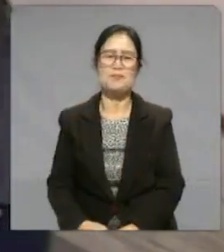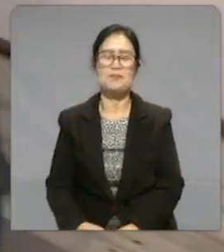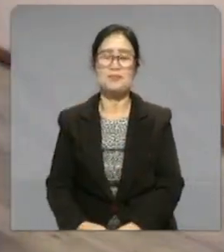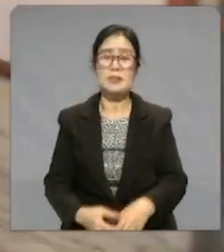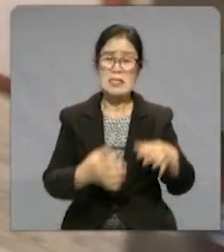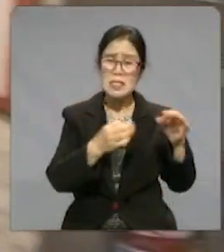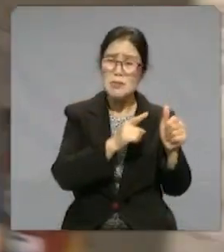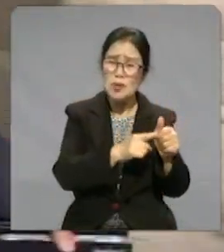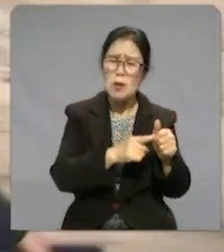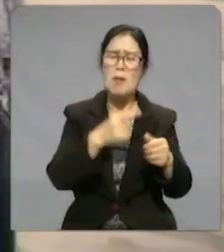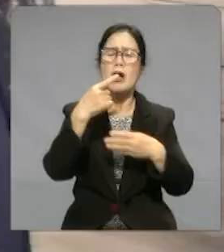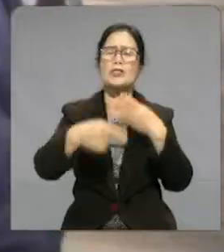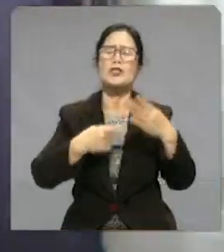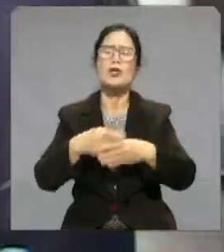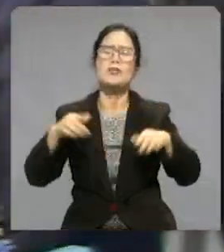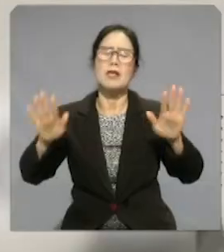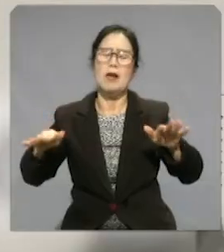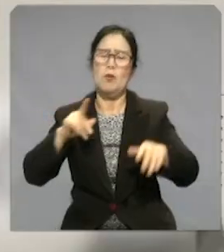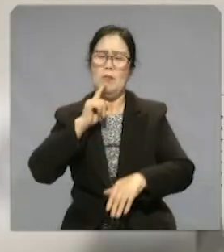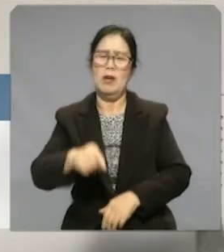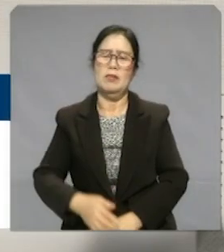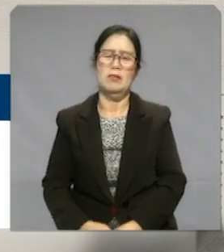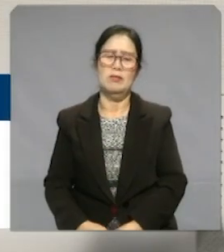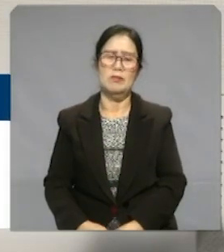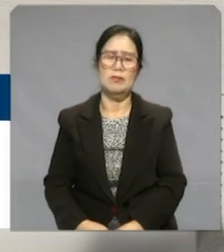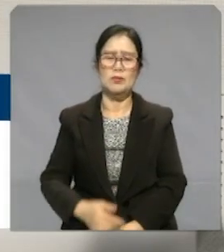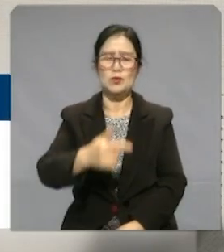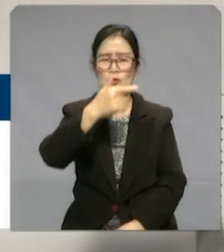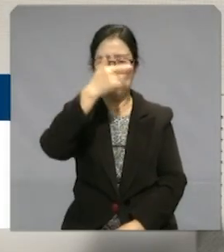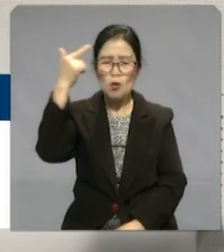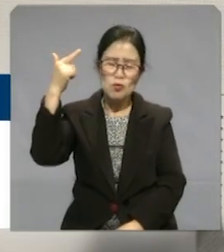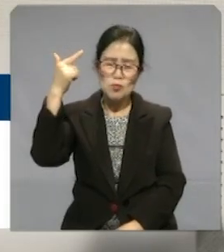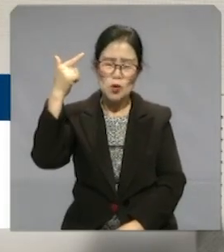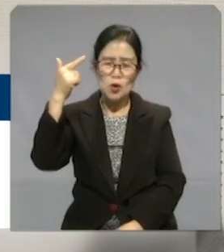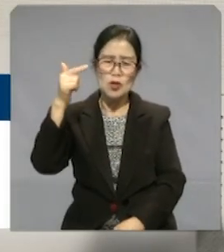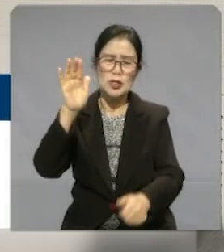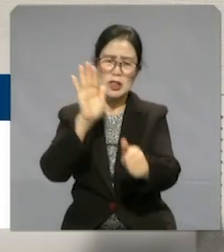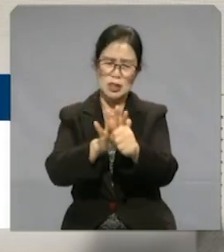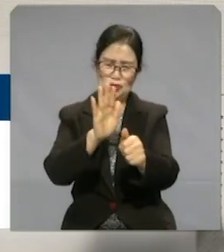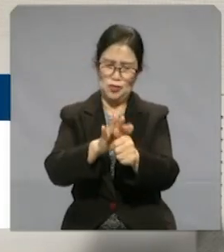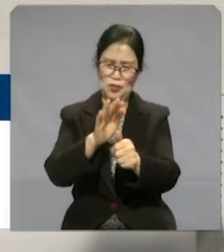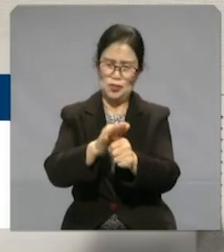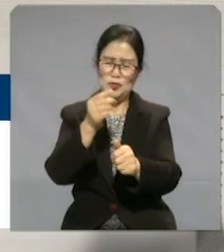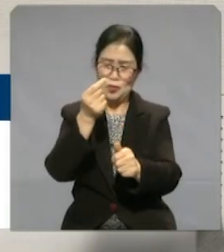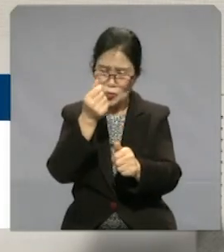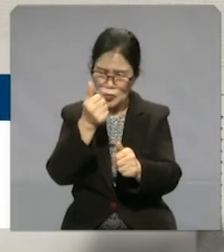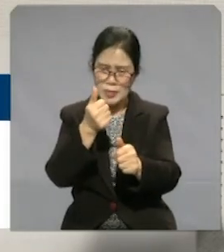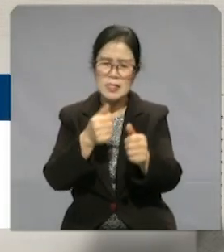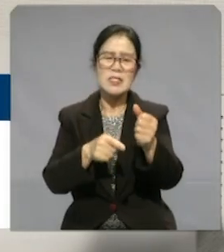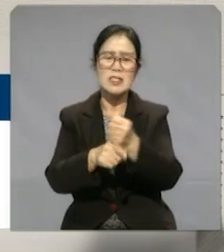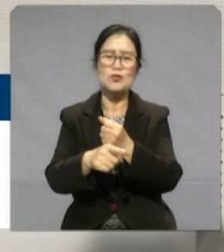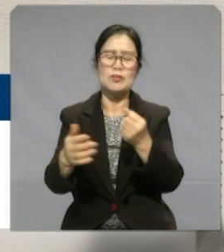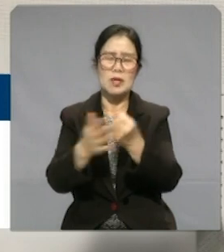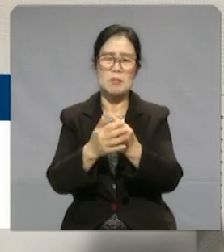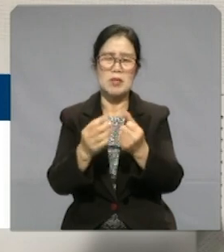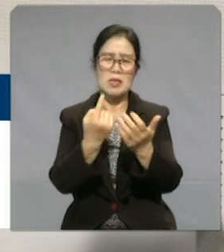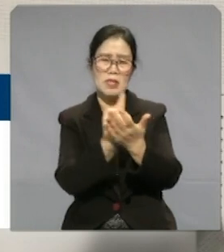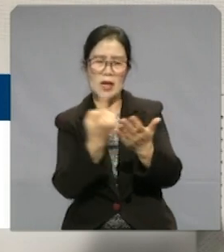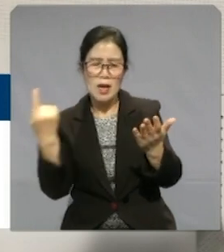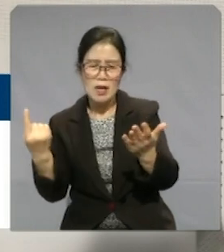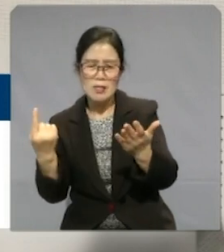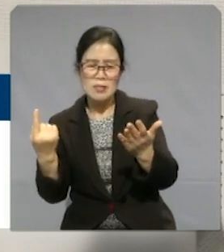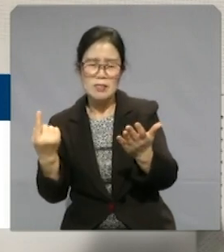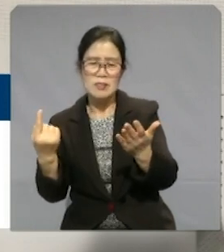의원이야말로 철새라고 응수했습니다. 노무현 후보가 그 지지율이 낮다는 이유로 탈당하고